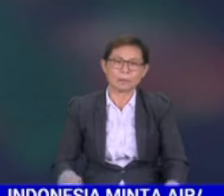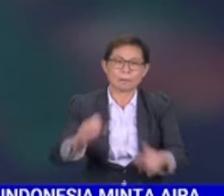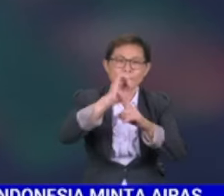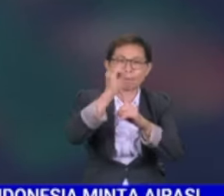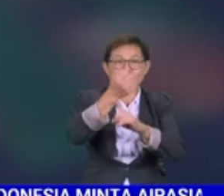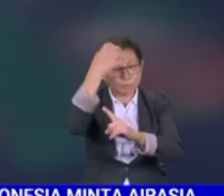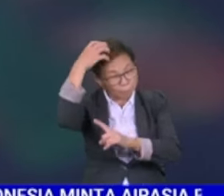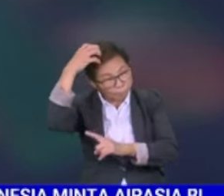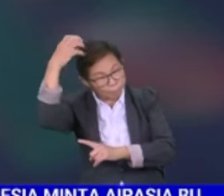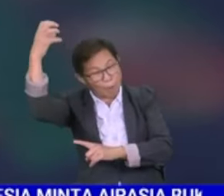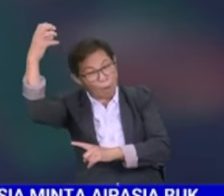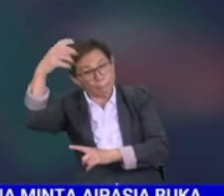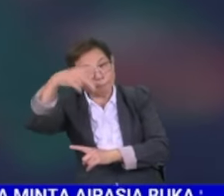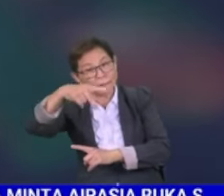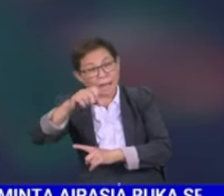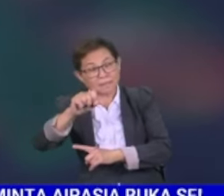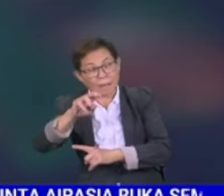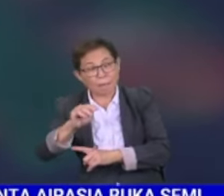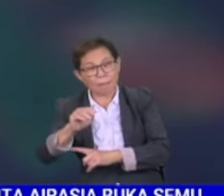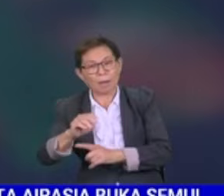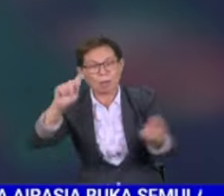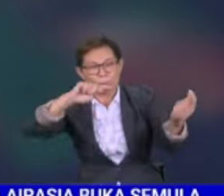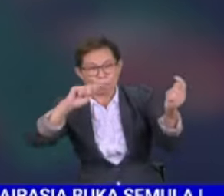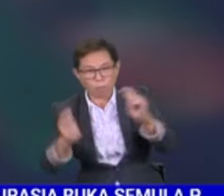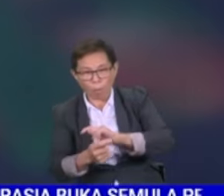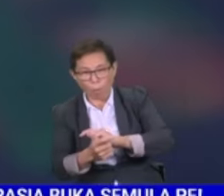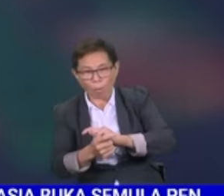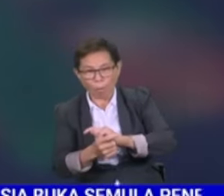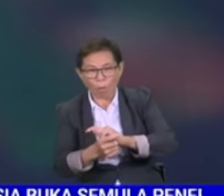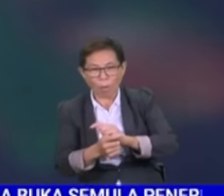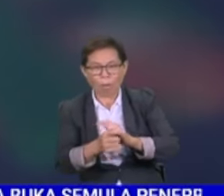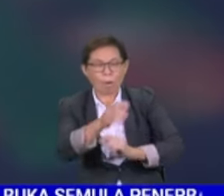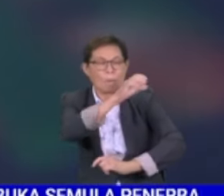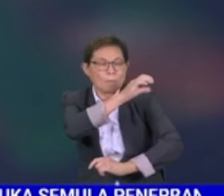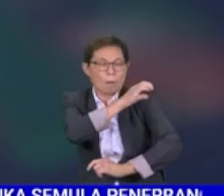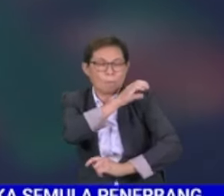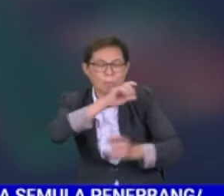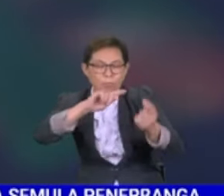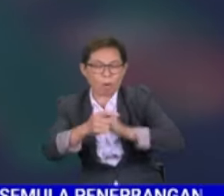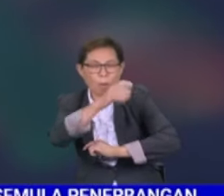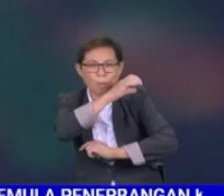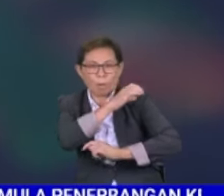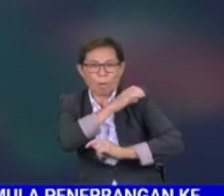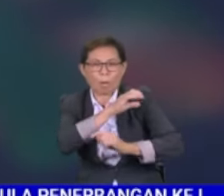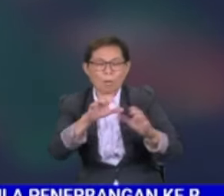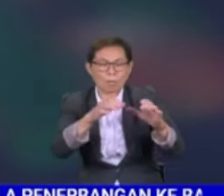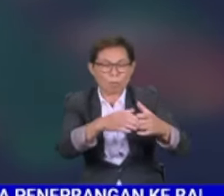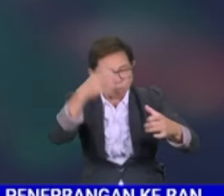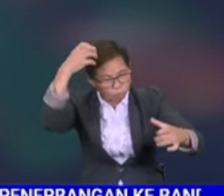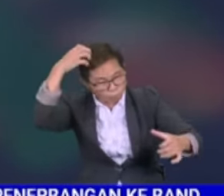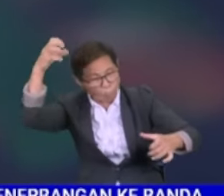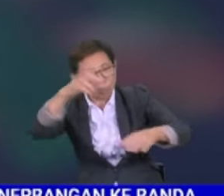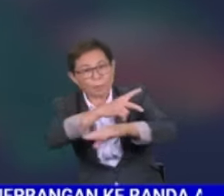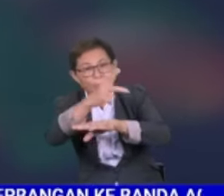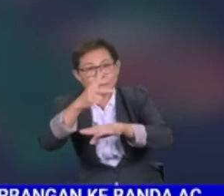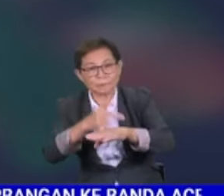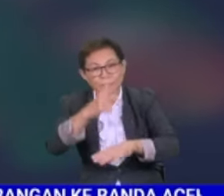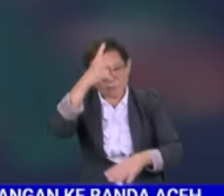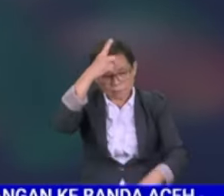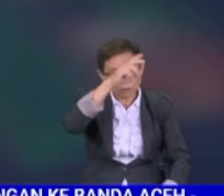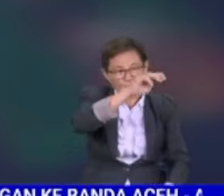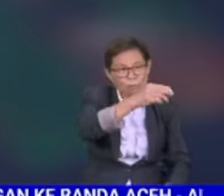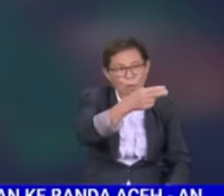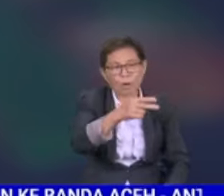Persatuan Sepak Takraw Malaysia PSM akan melakukan rombakan terhadap struktur kejurulatihan skuad sepak takraw kebangsaan. Presidennya Datuk